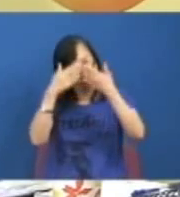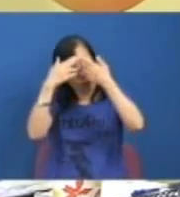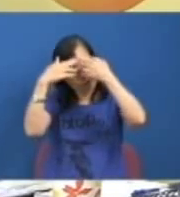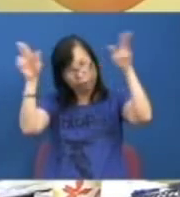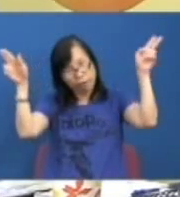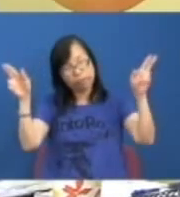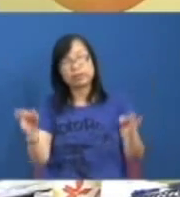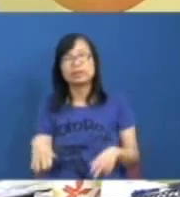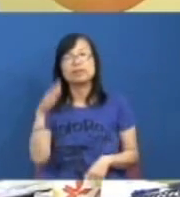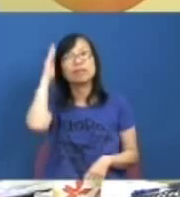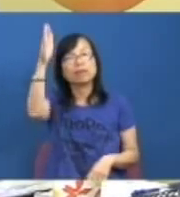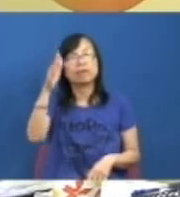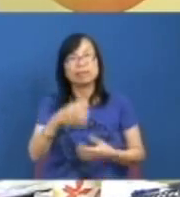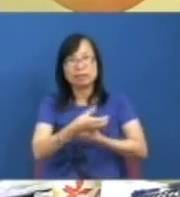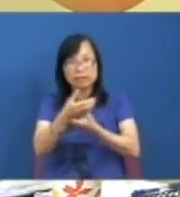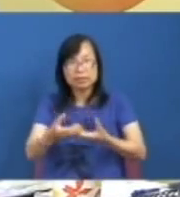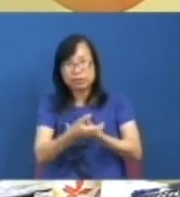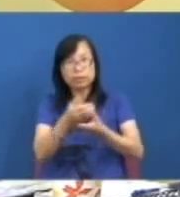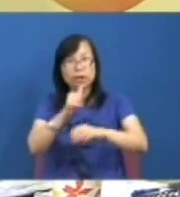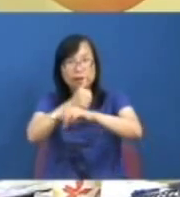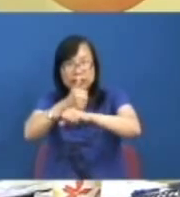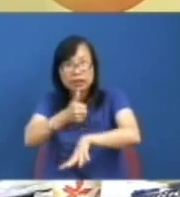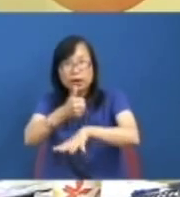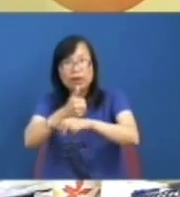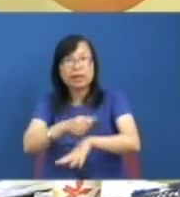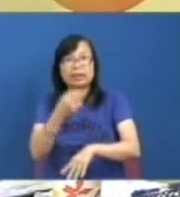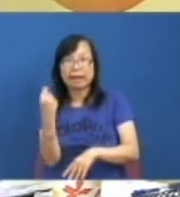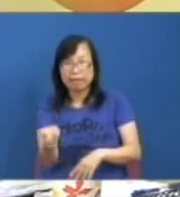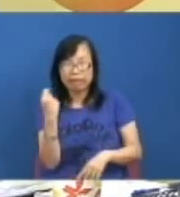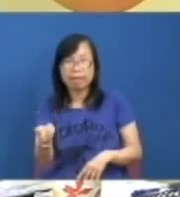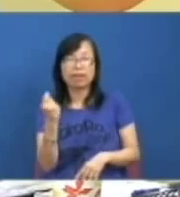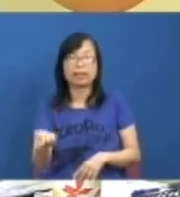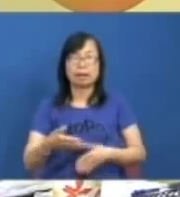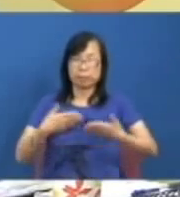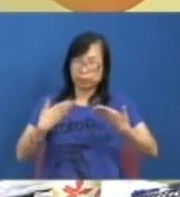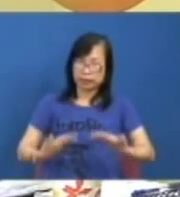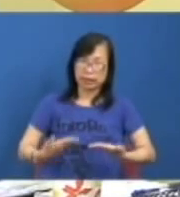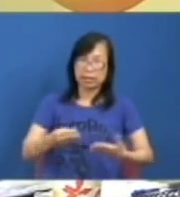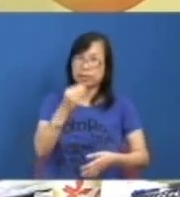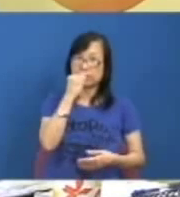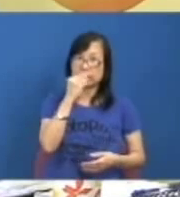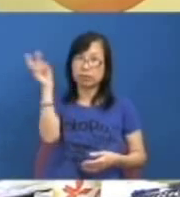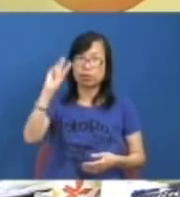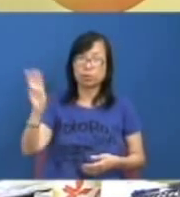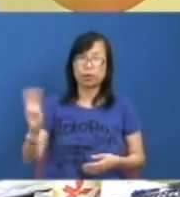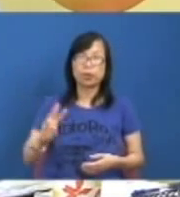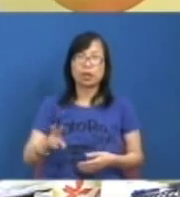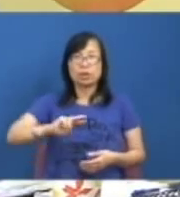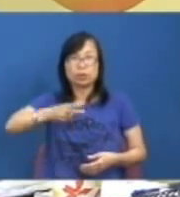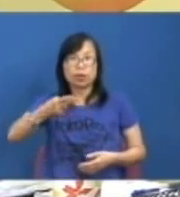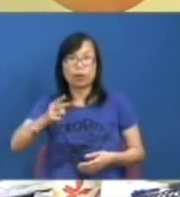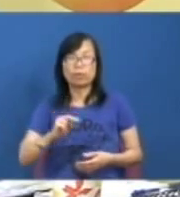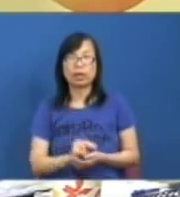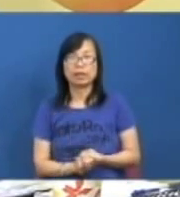變成將來那個消防系統可能有一個簡化的系統啦，或者我們將現有的食水啊將可以改為